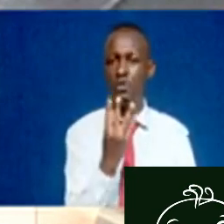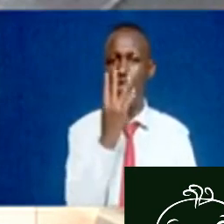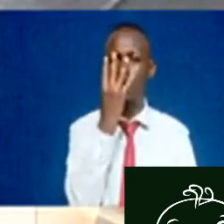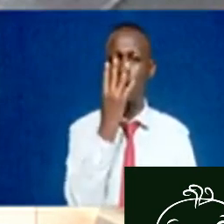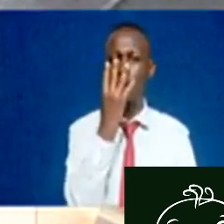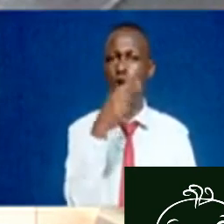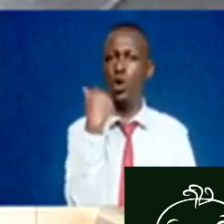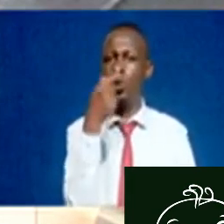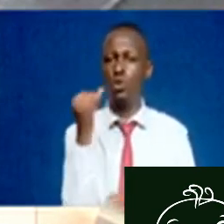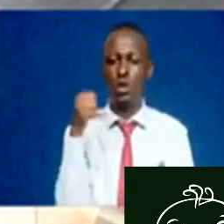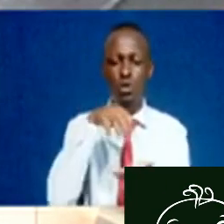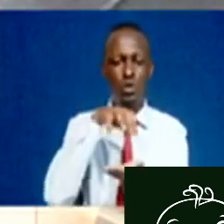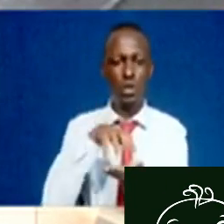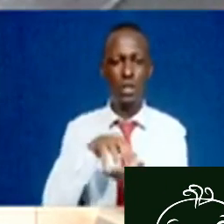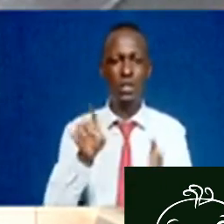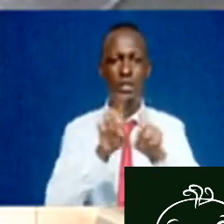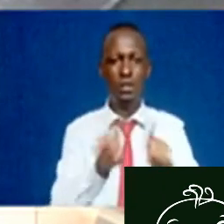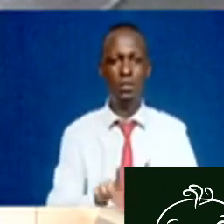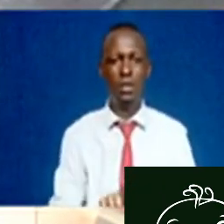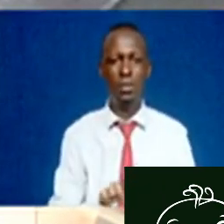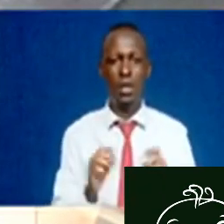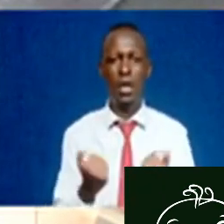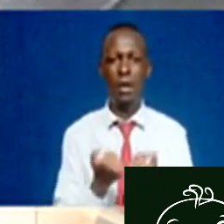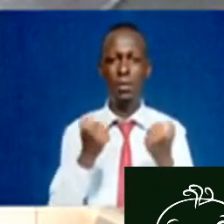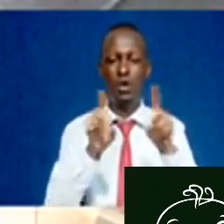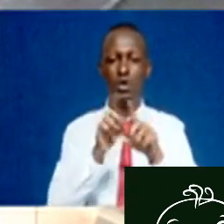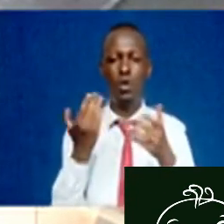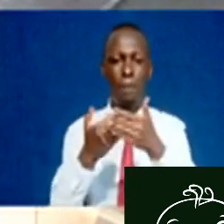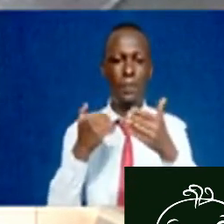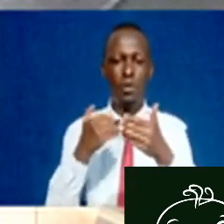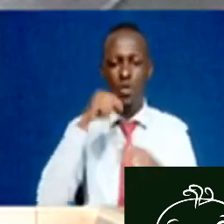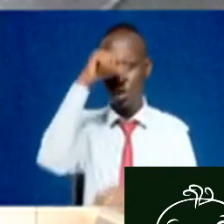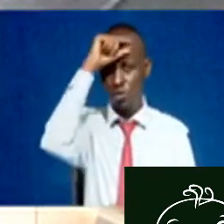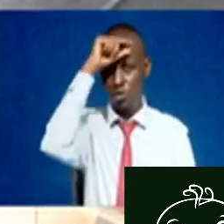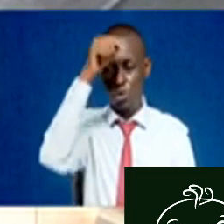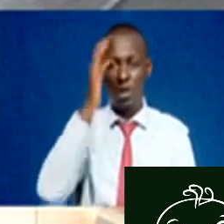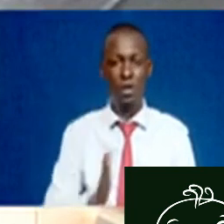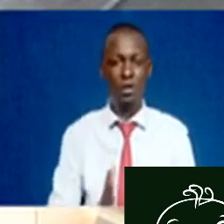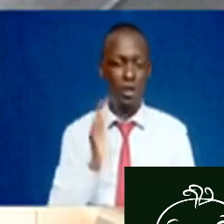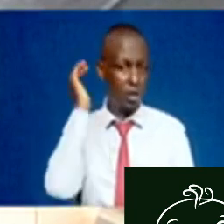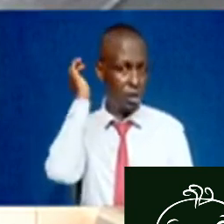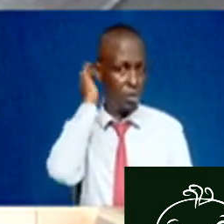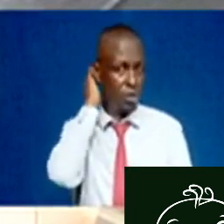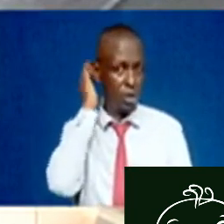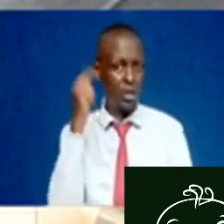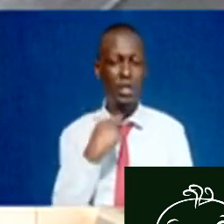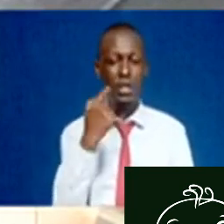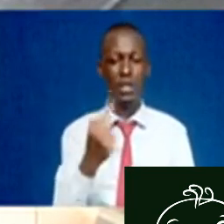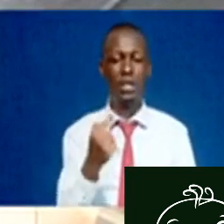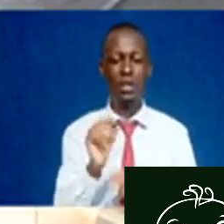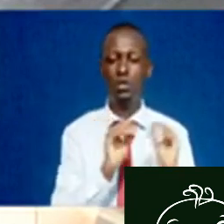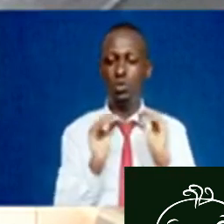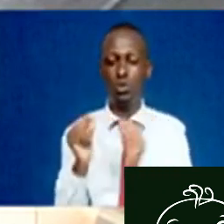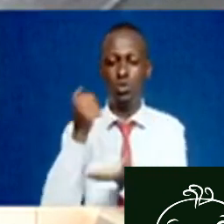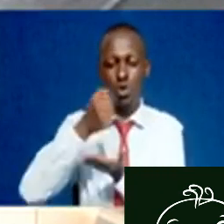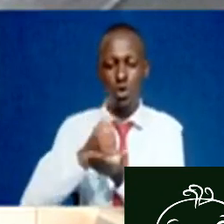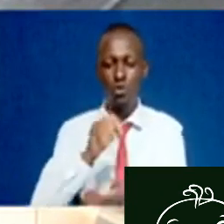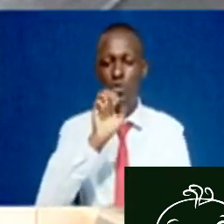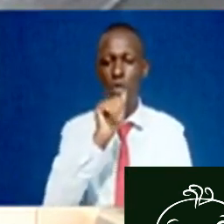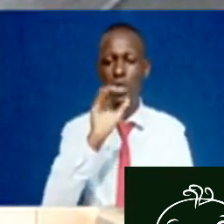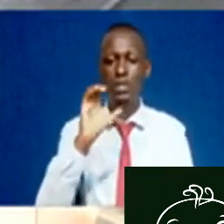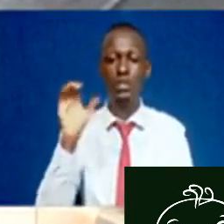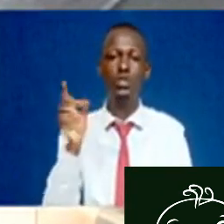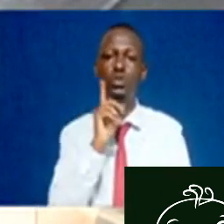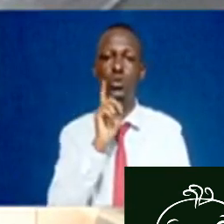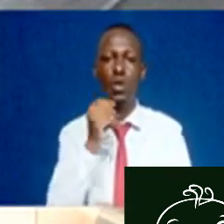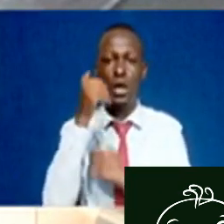pia walikabiliwa na mashtaka sawia. Amejiri huko alikuwa gavana wa Murang'a Mwangi wa Iria akiomba kufika mbele ya tume ya EACC hapo kesho baada